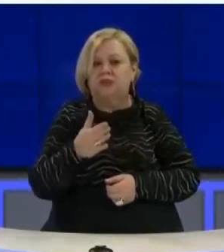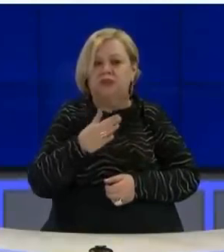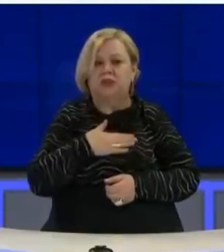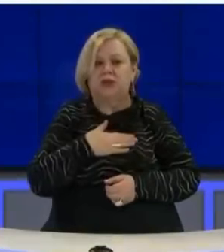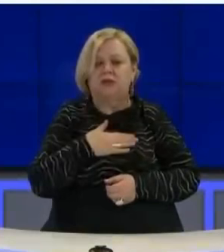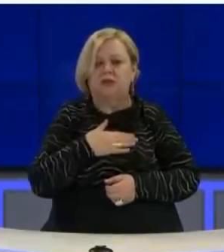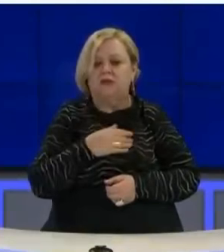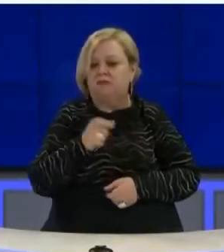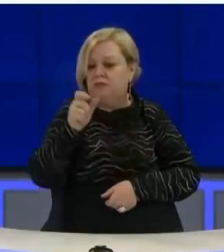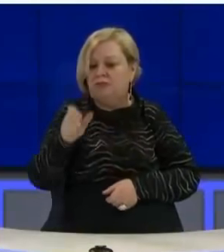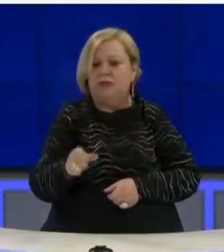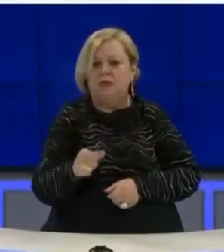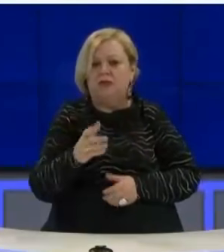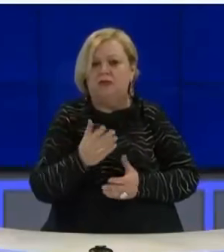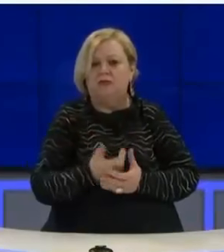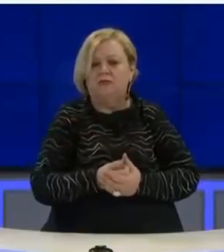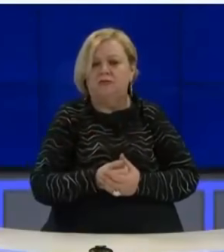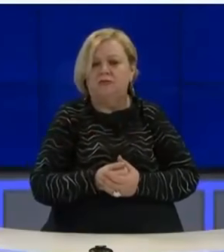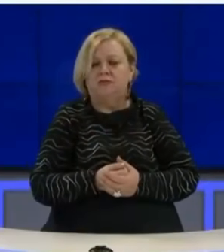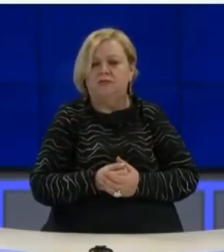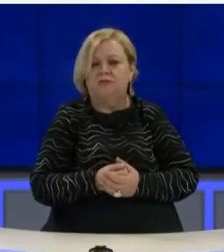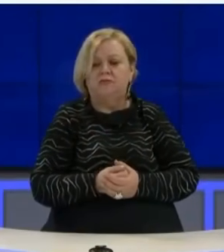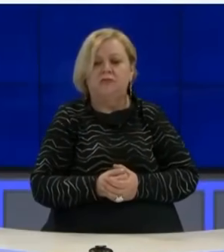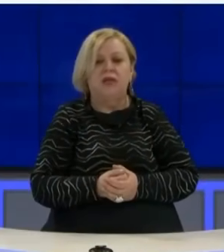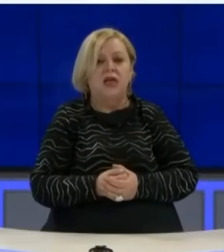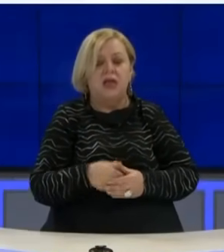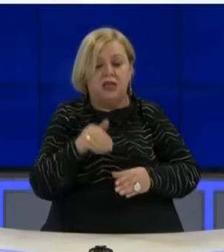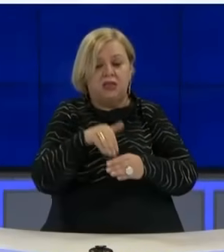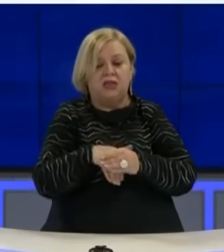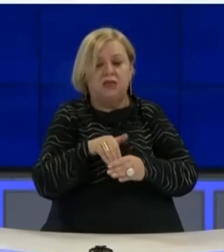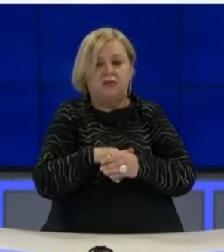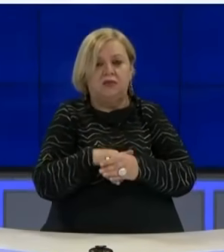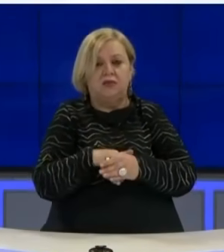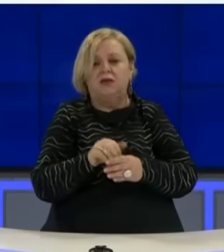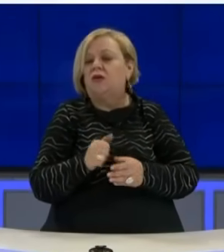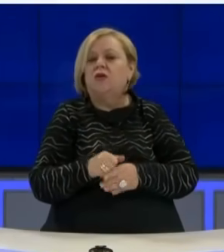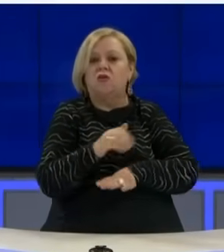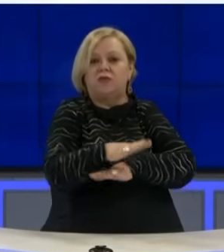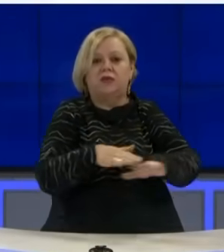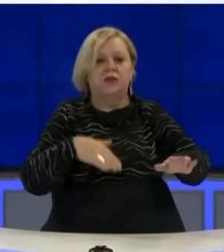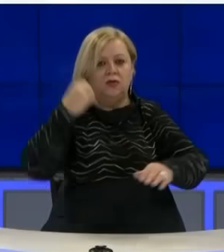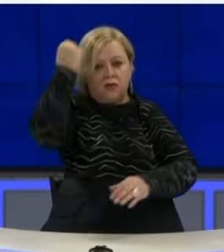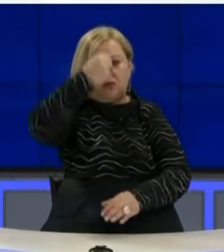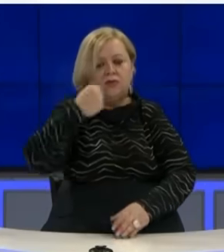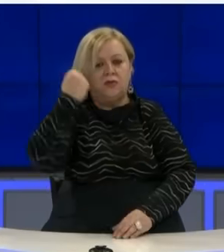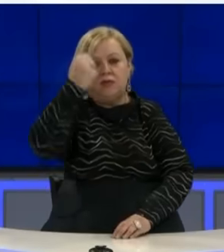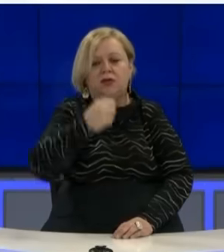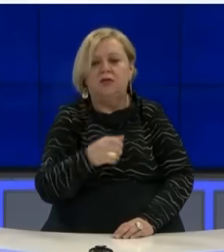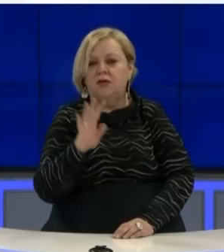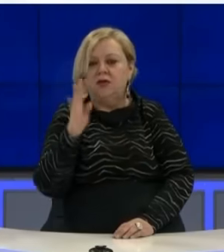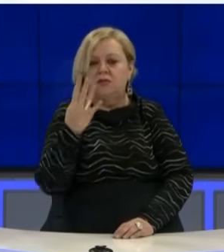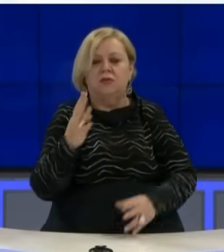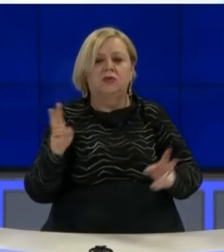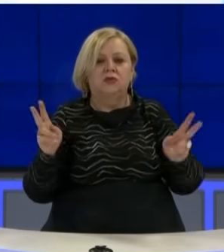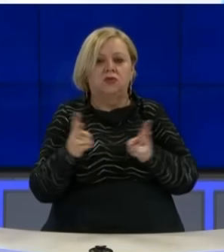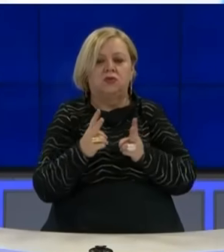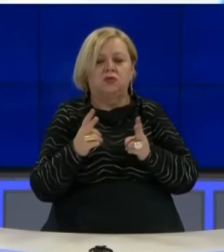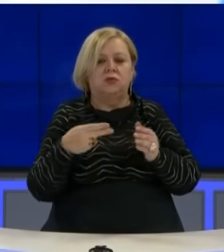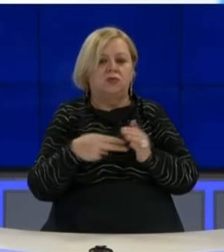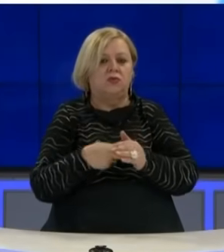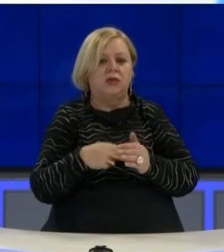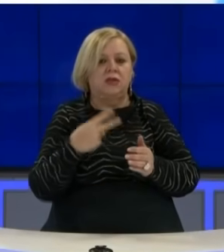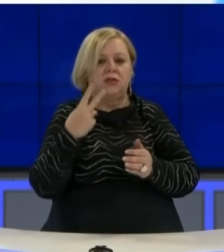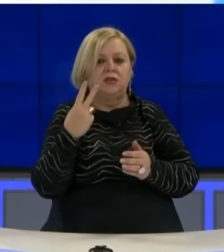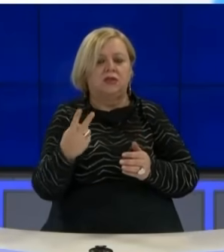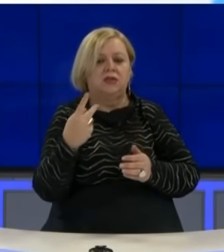këta personat të cilët kemi bërë aplikimin. Zgjedhjet e parakoshme për kuvendin e Kosovës do të mbahen me 14